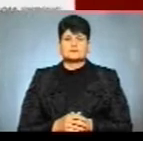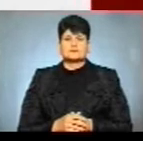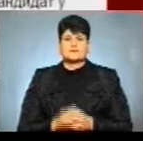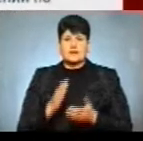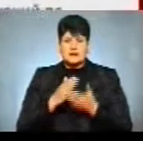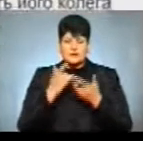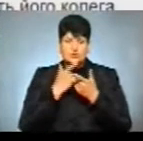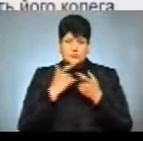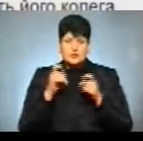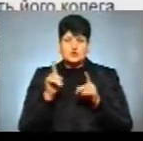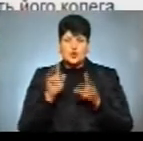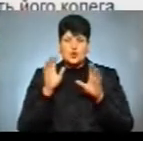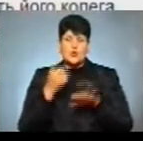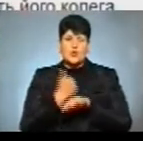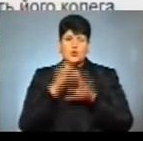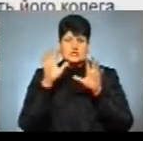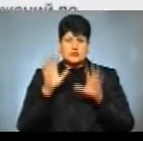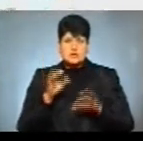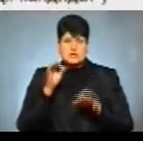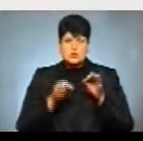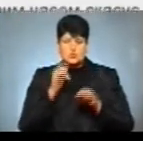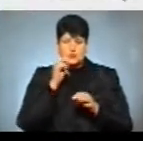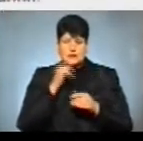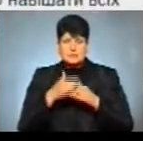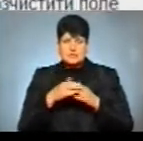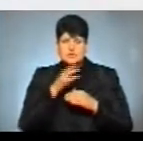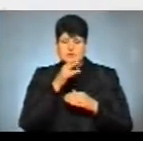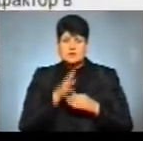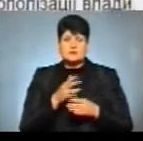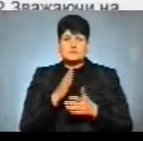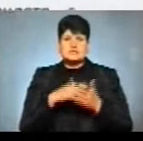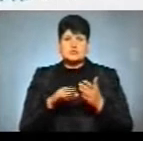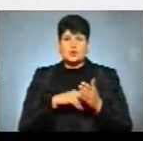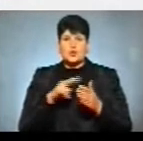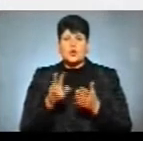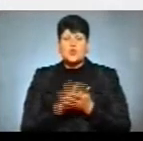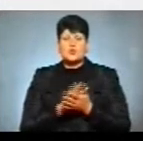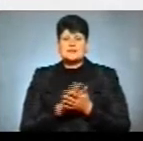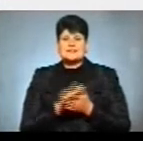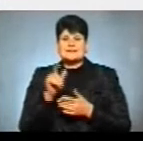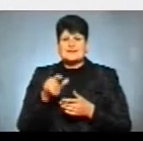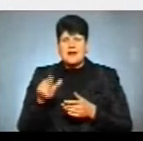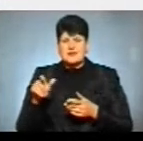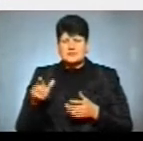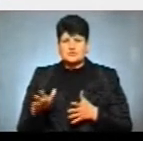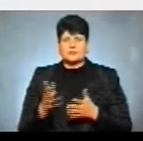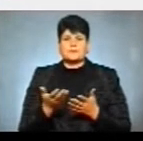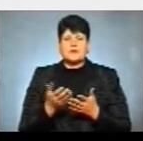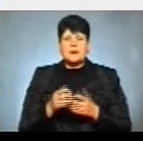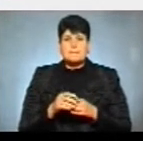Є інформація, що Конституційний суд України найближчим часом скасує люстрацію та обмежить чи приховає електронне